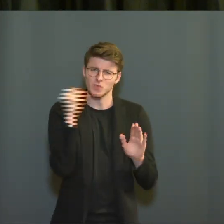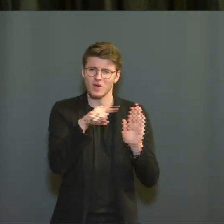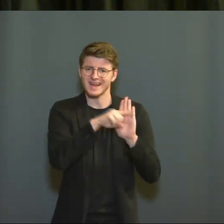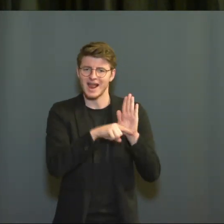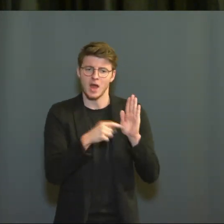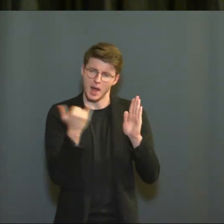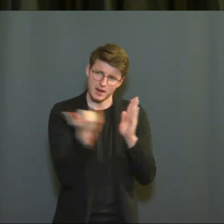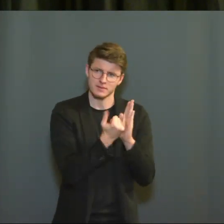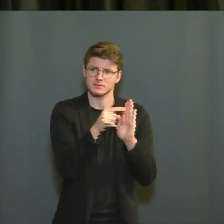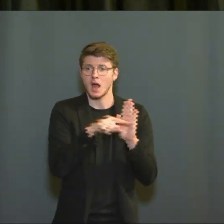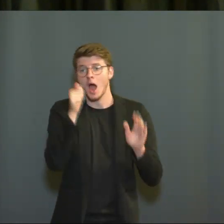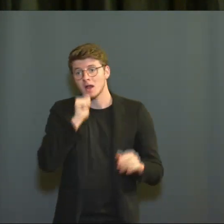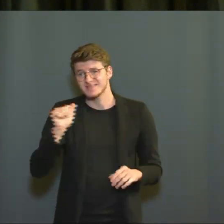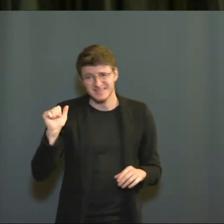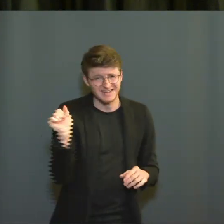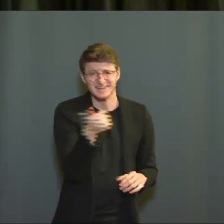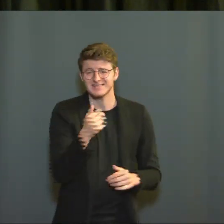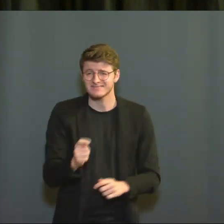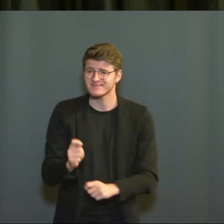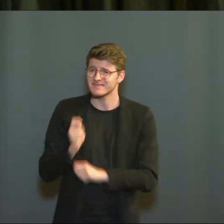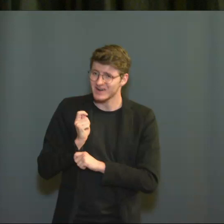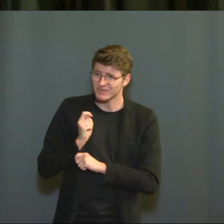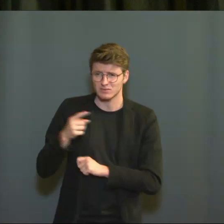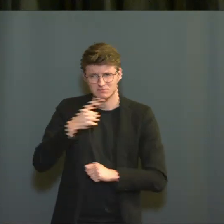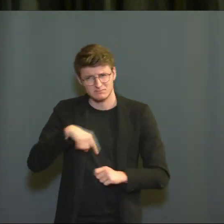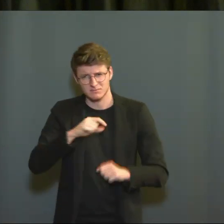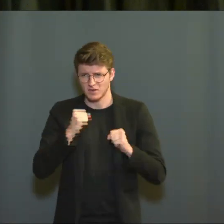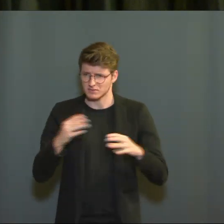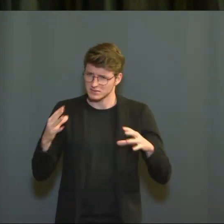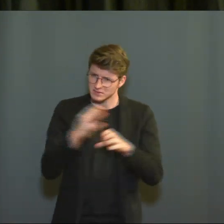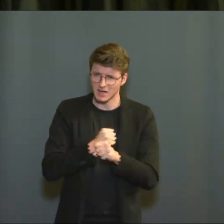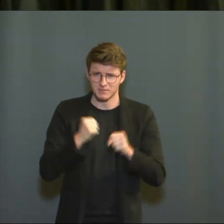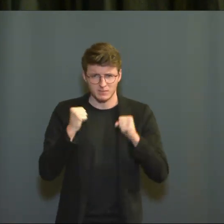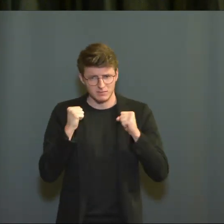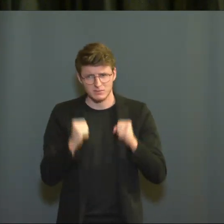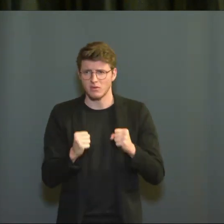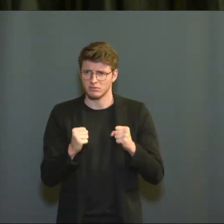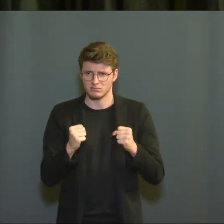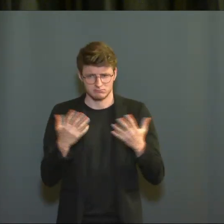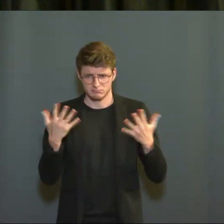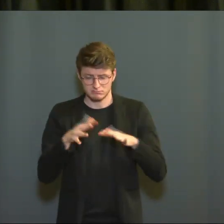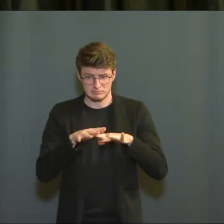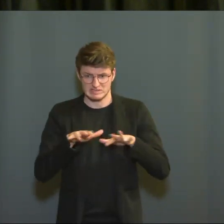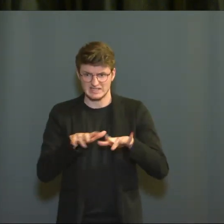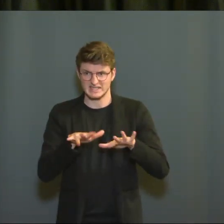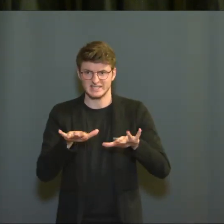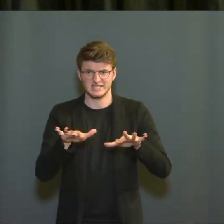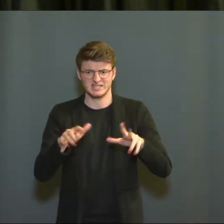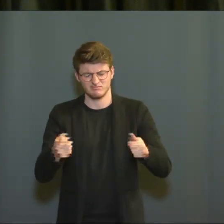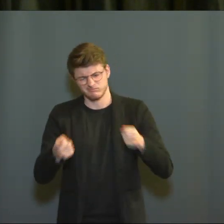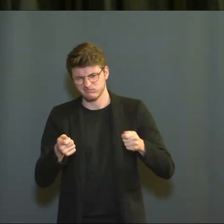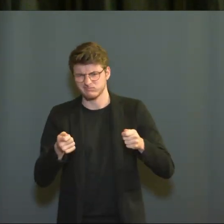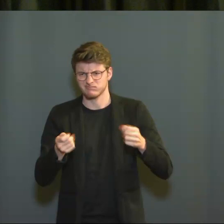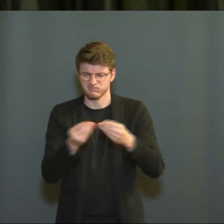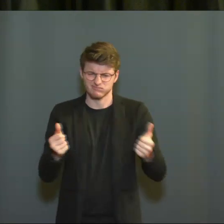zijn verantwoordelijkheid opneemt, zullen we er samen in slagen om het virus onder controle te houden.